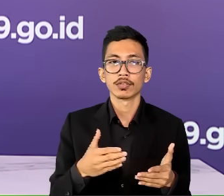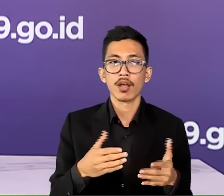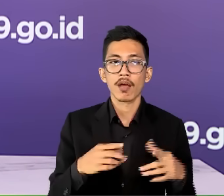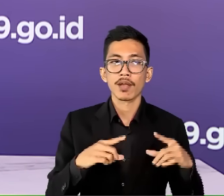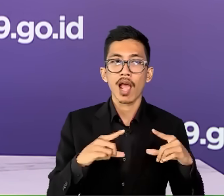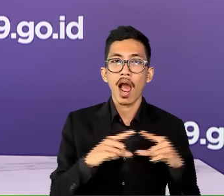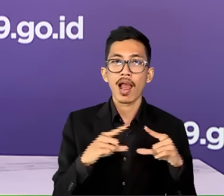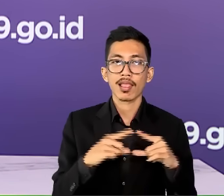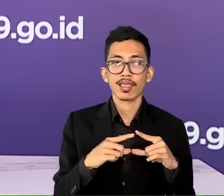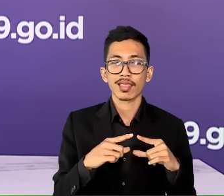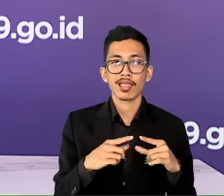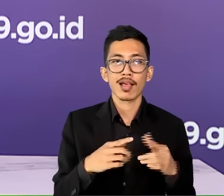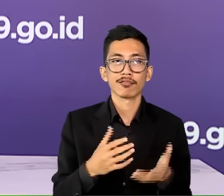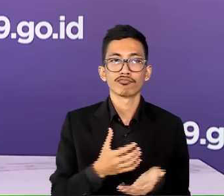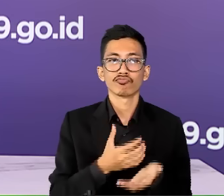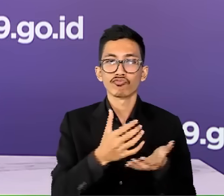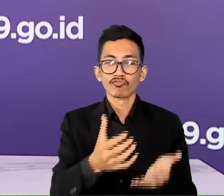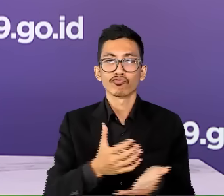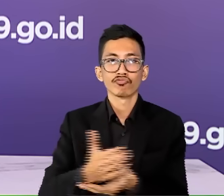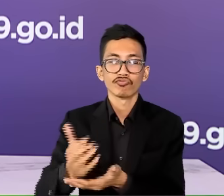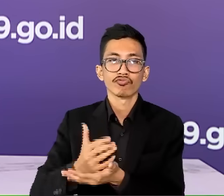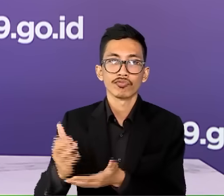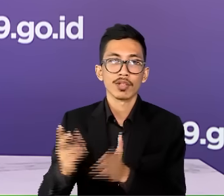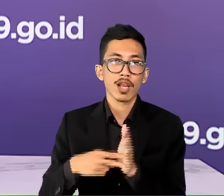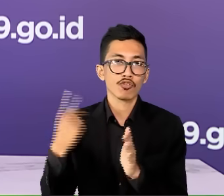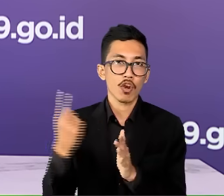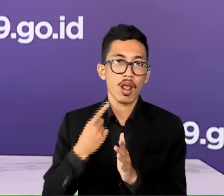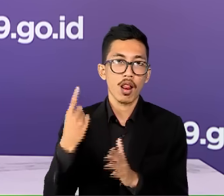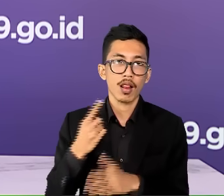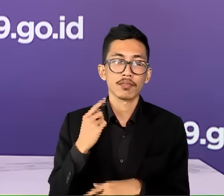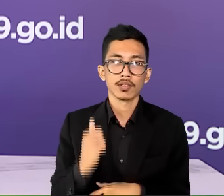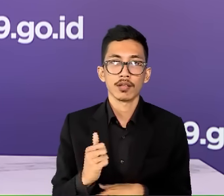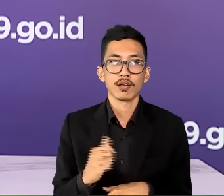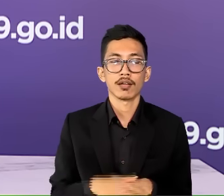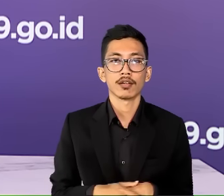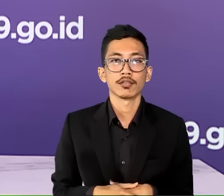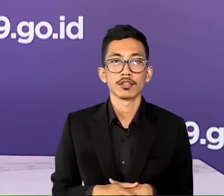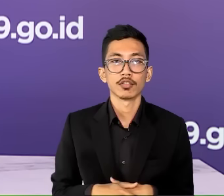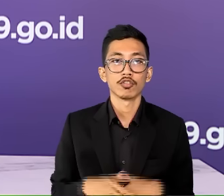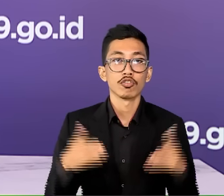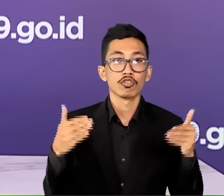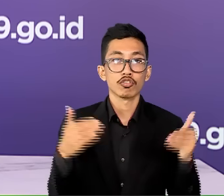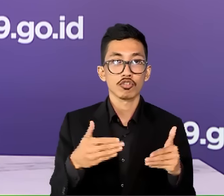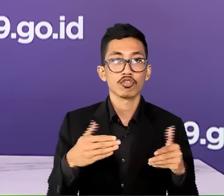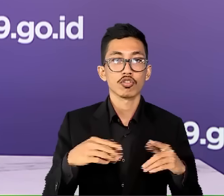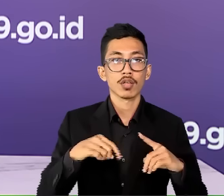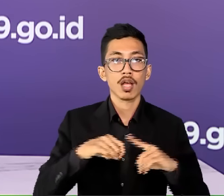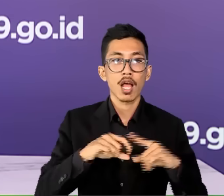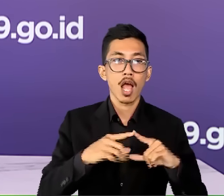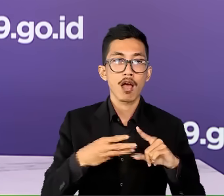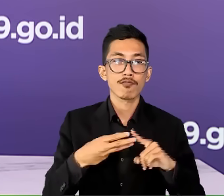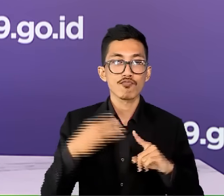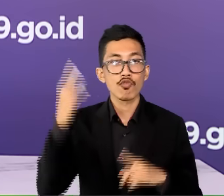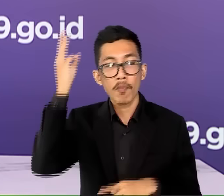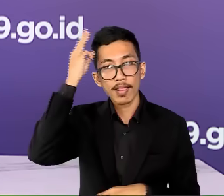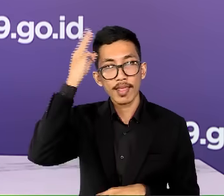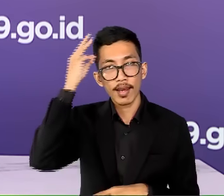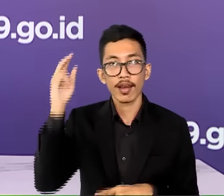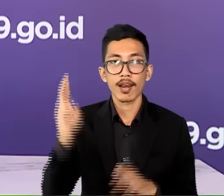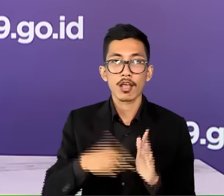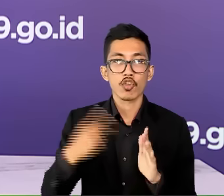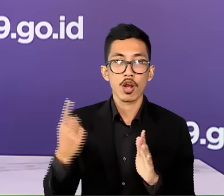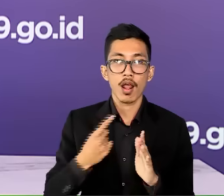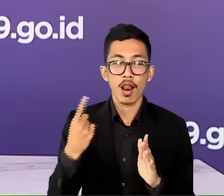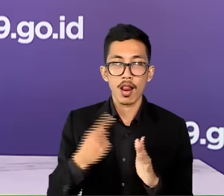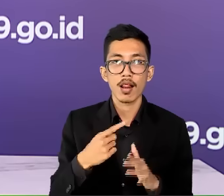alat material kesehatan secara nasional. Khusus untuk kabupaten kota level 3 dan 4 dalam rangka